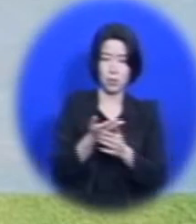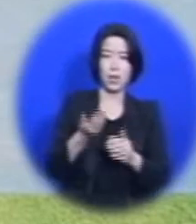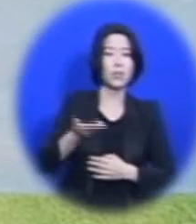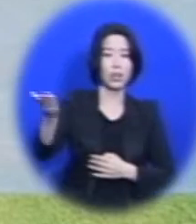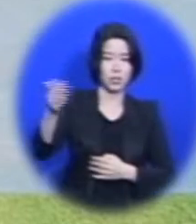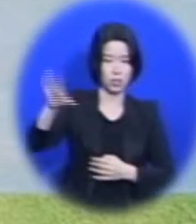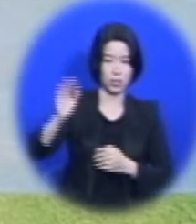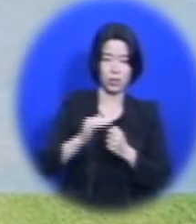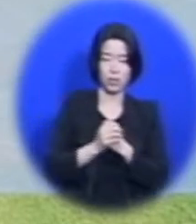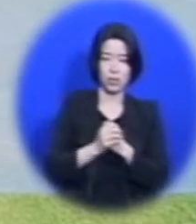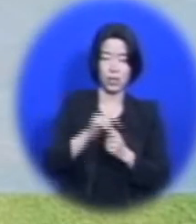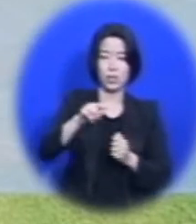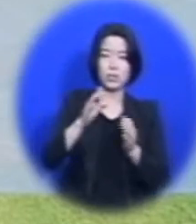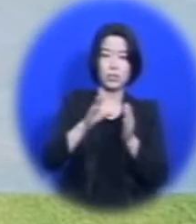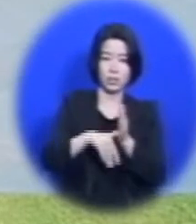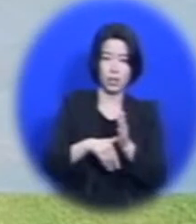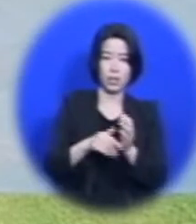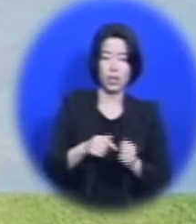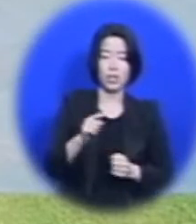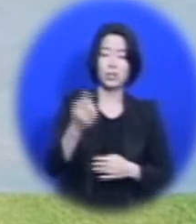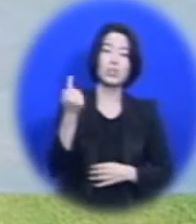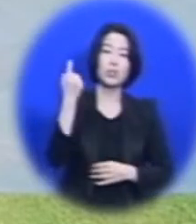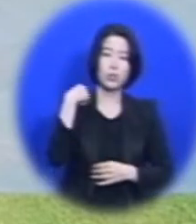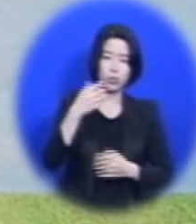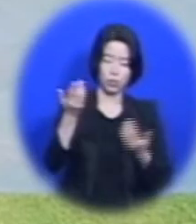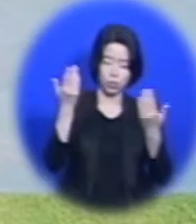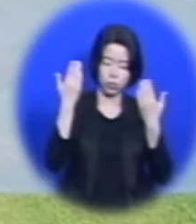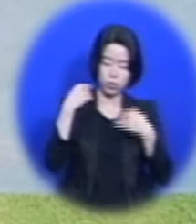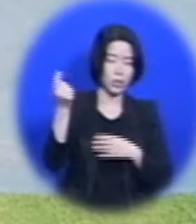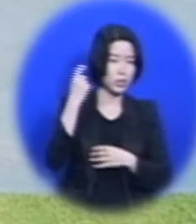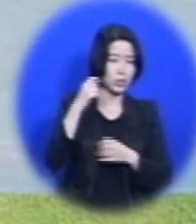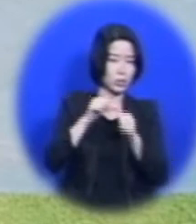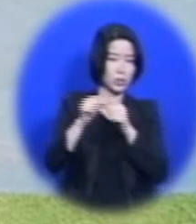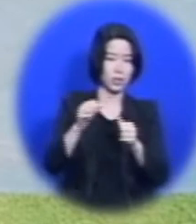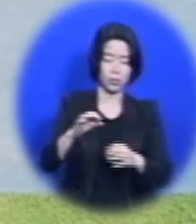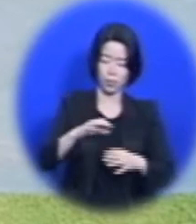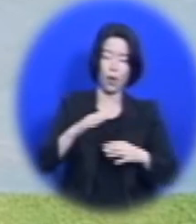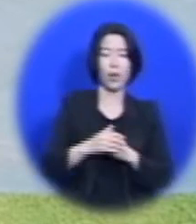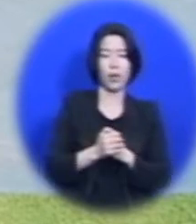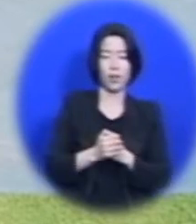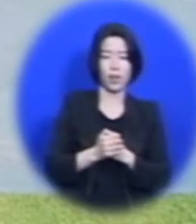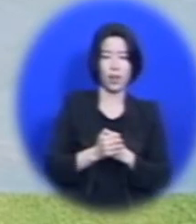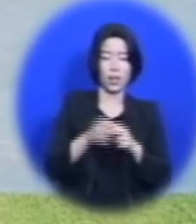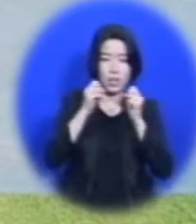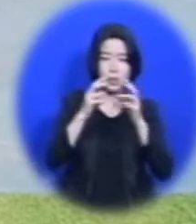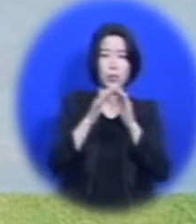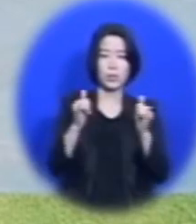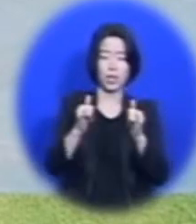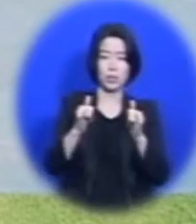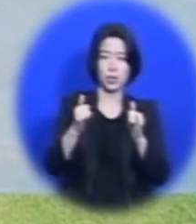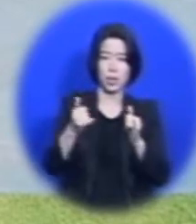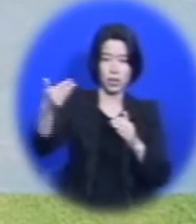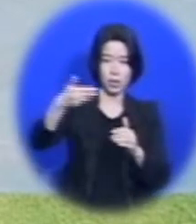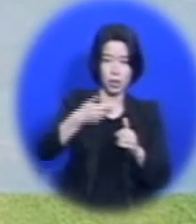떠났습니다. 근데 그 뒤에 들려오는 소식 깜짝 놀랐어요. 선교사님을 태우려고 왔던